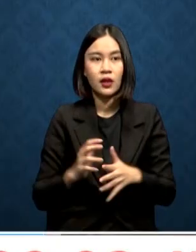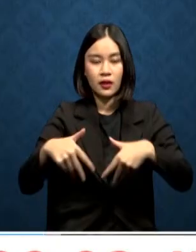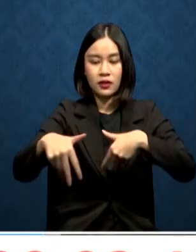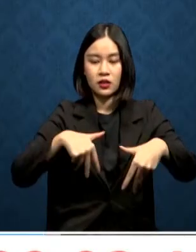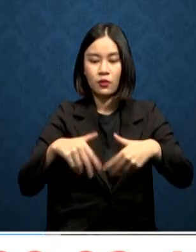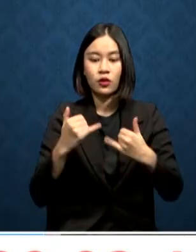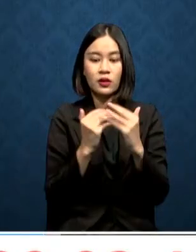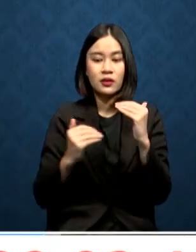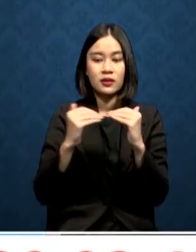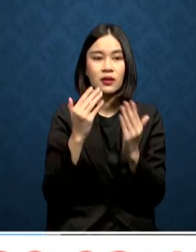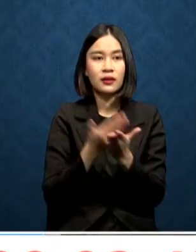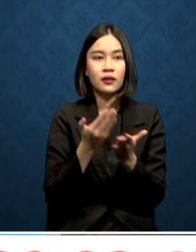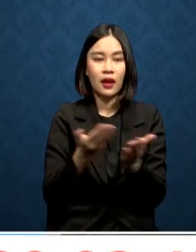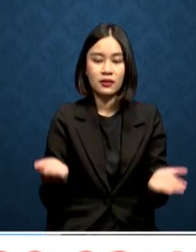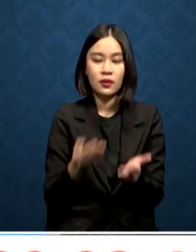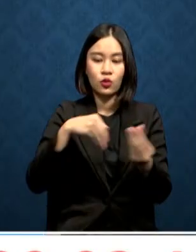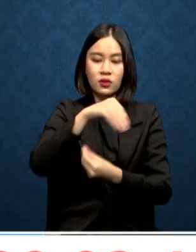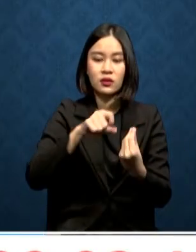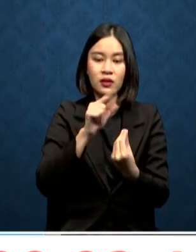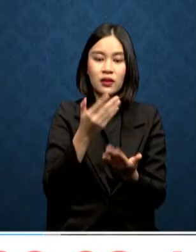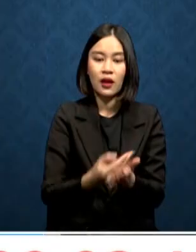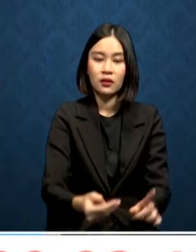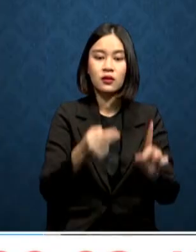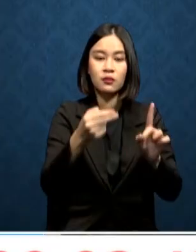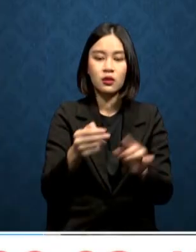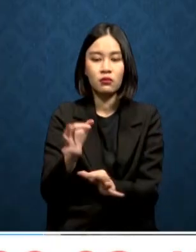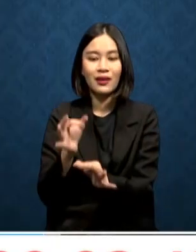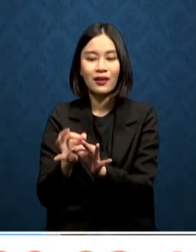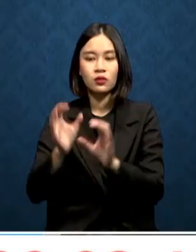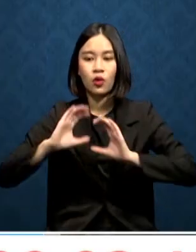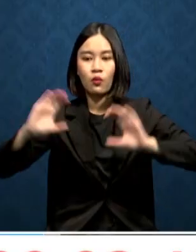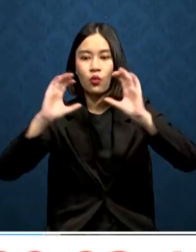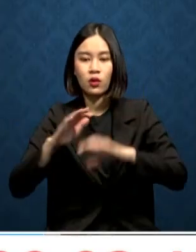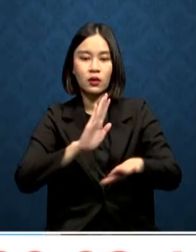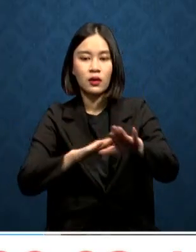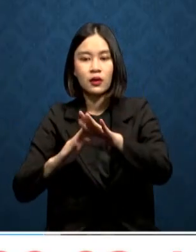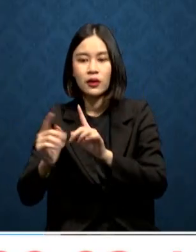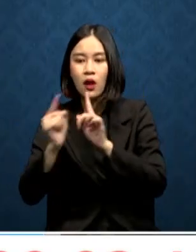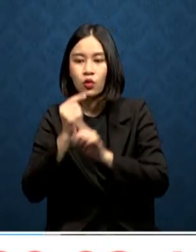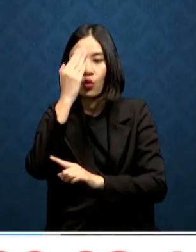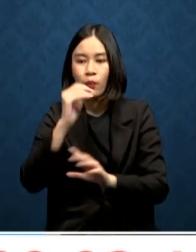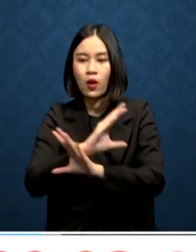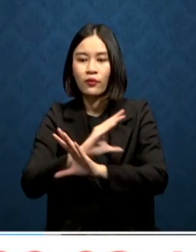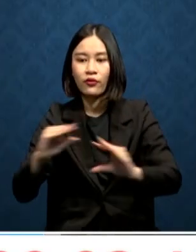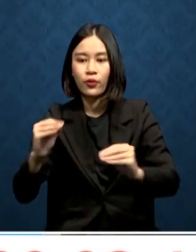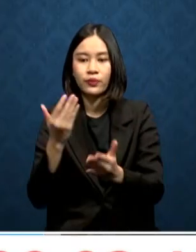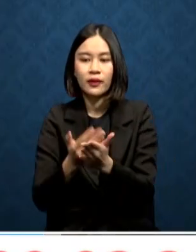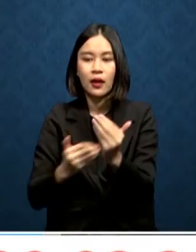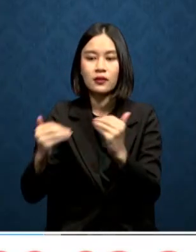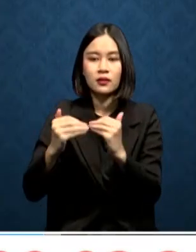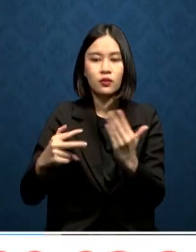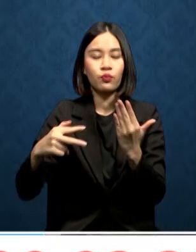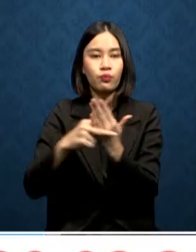ที่ได้รับสิทธิ์เงินกระตุ้นเศรษฐกิจ 10,000 บาทที่ถูกธนาคารของรัฐนะครับเรียกคุยเพื่อระงับสิทธิ์เงินทั้งก้อนทั้ง 10,000 บาทเล